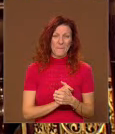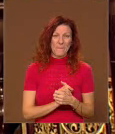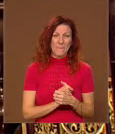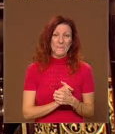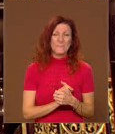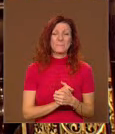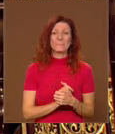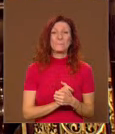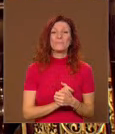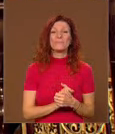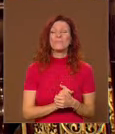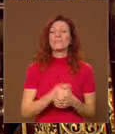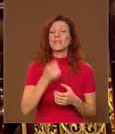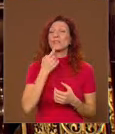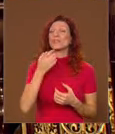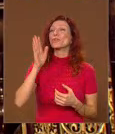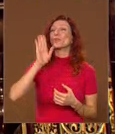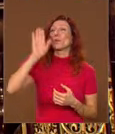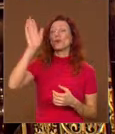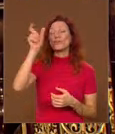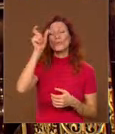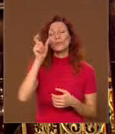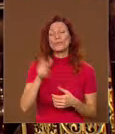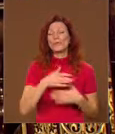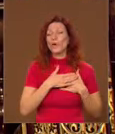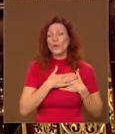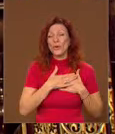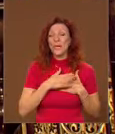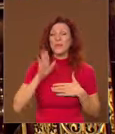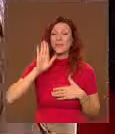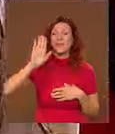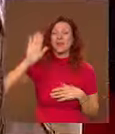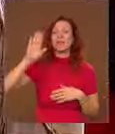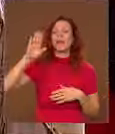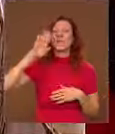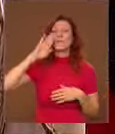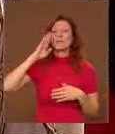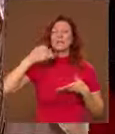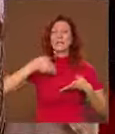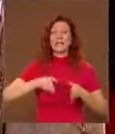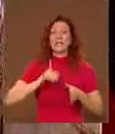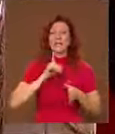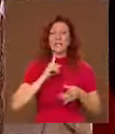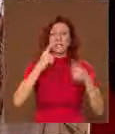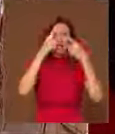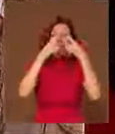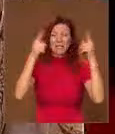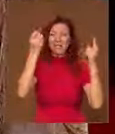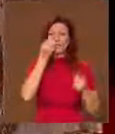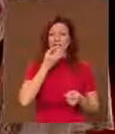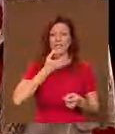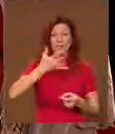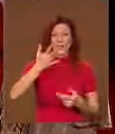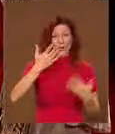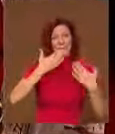Отци милостив и човеколюбец Бог, и на Тебе Отца и Сина и Светия Дух, въздаваме слава